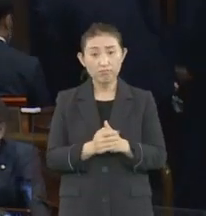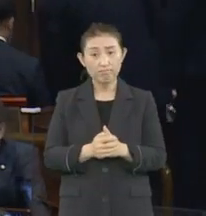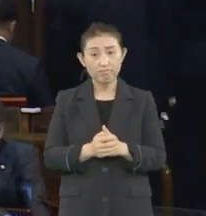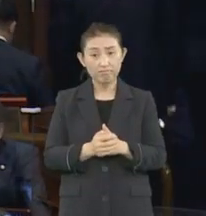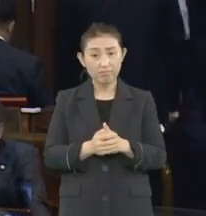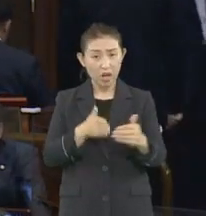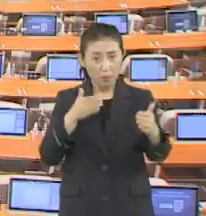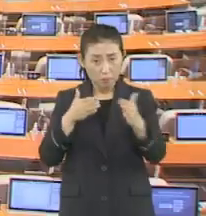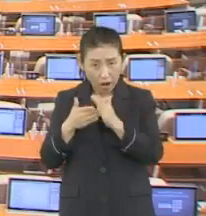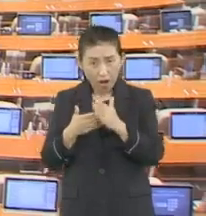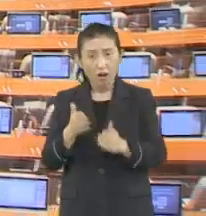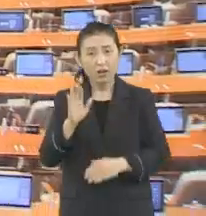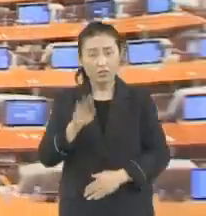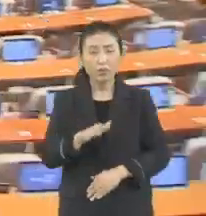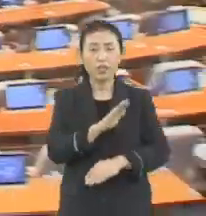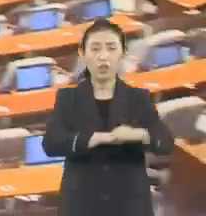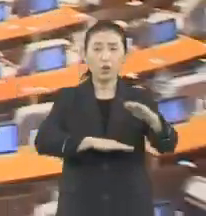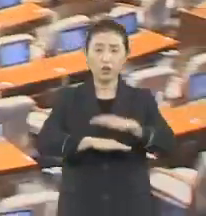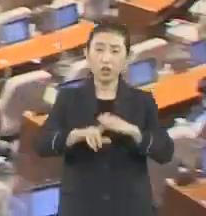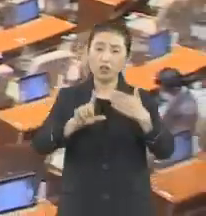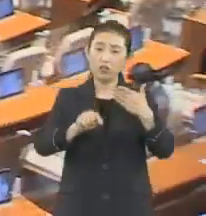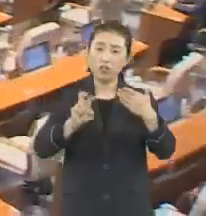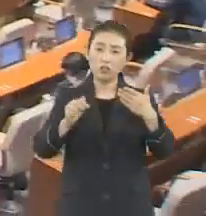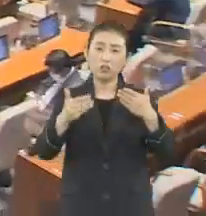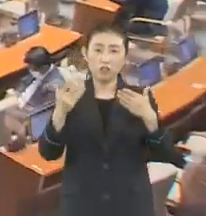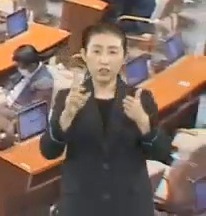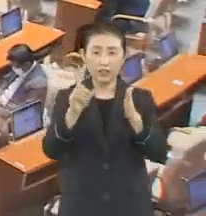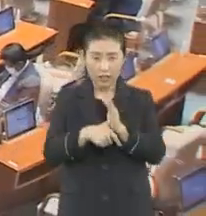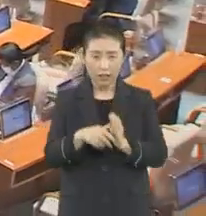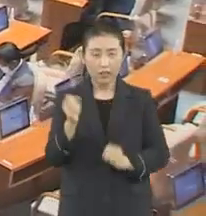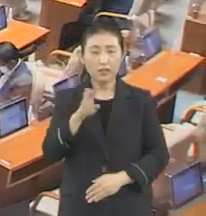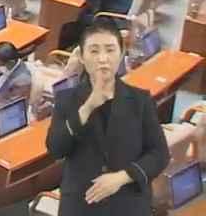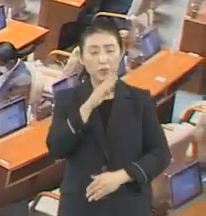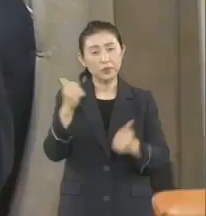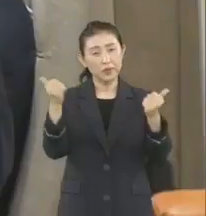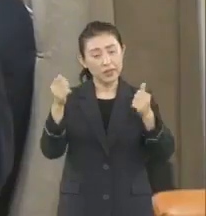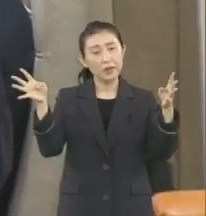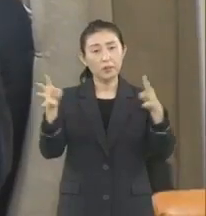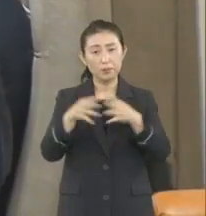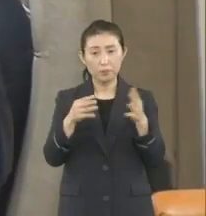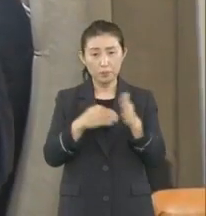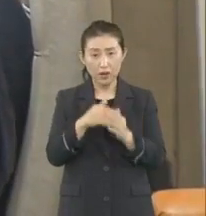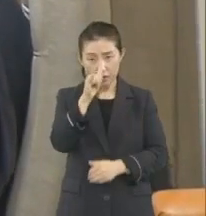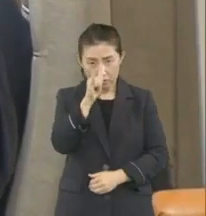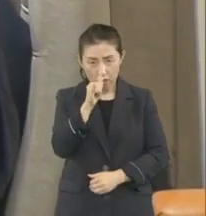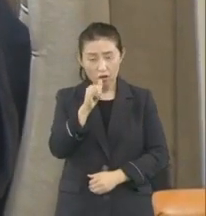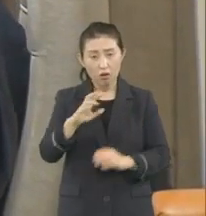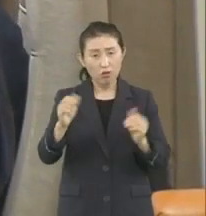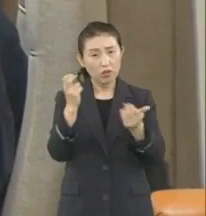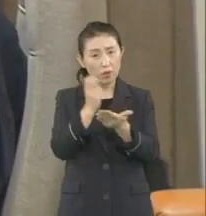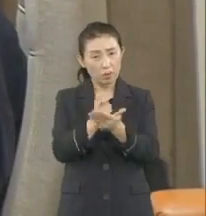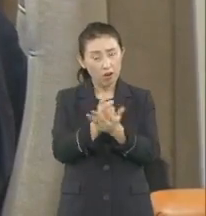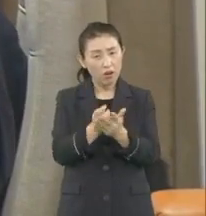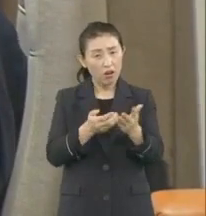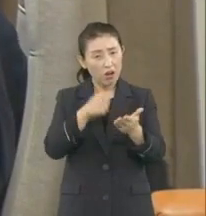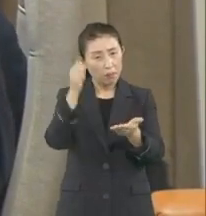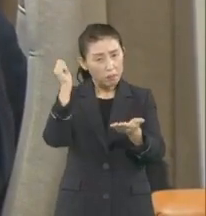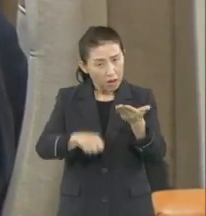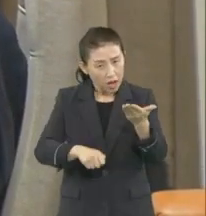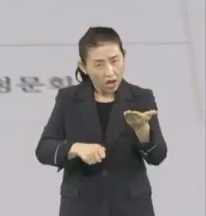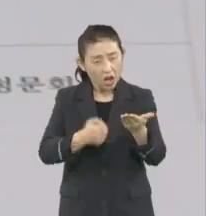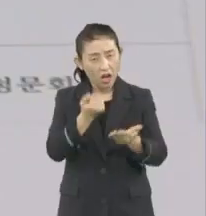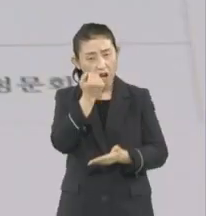처리가 무산되더라도 여야는 29일 한 차례 더 국회 본회의를 열기로 합의해 국회법 개정은 큰 문제가 없어